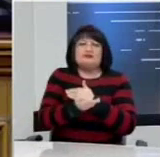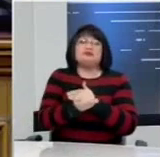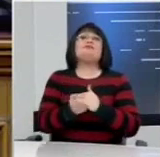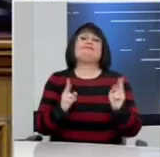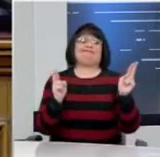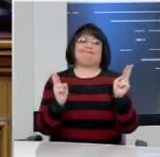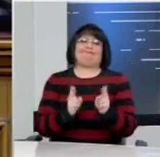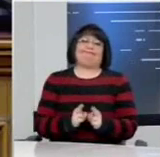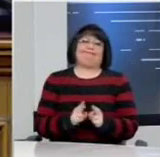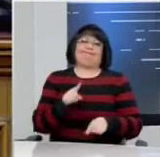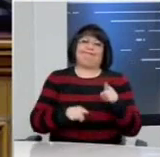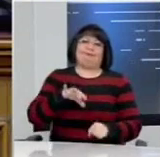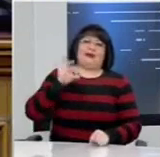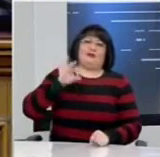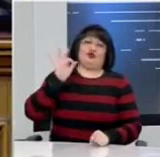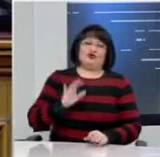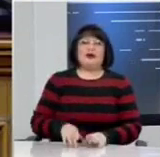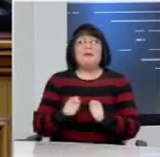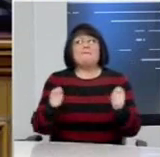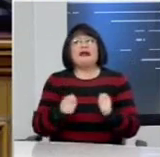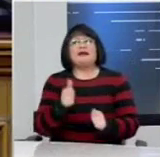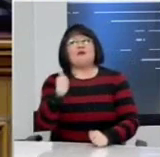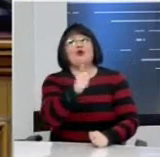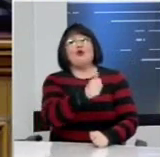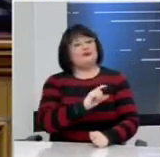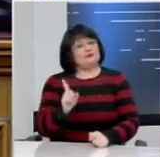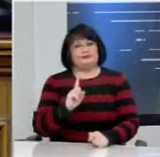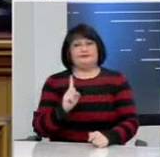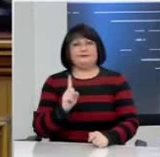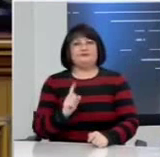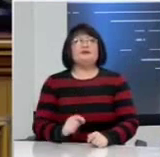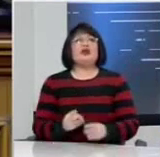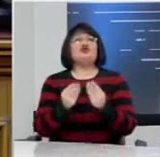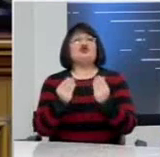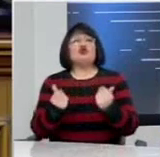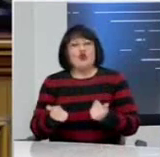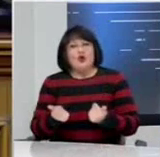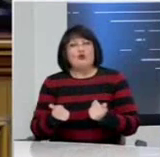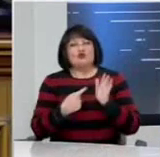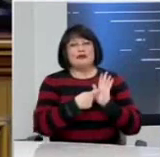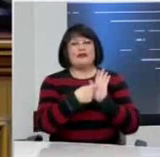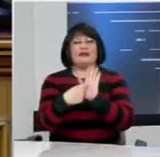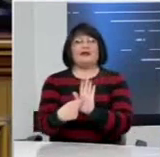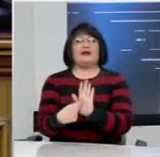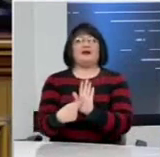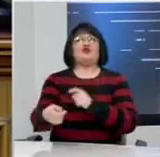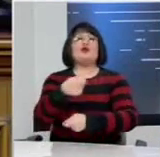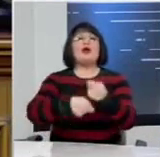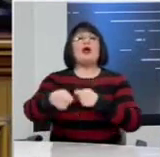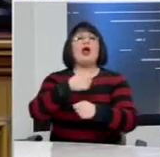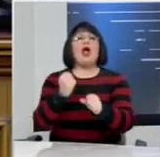Και αυτά τα μέτρα, ξέρετε, δεν λειτουργούν μόνο αυτοτελώς. Δίνουν παράλληλα και ένα σύνθημα στην αγορά